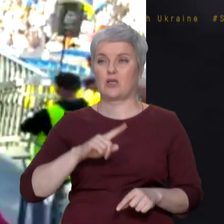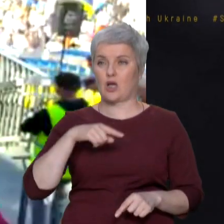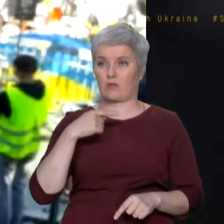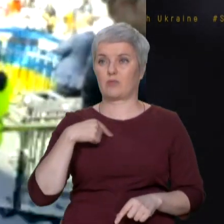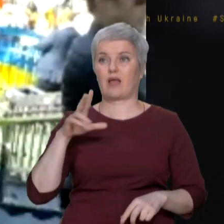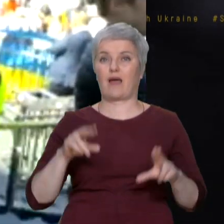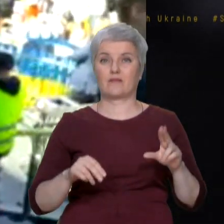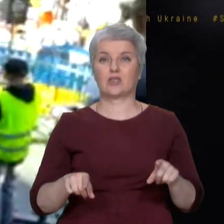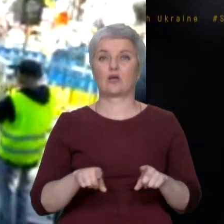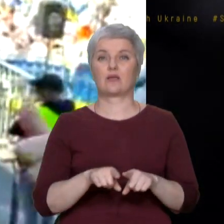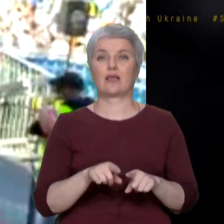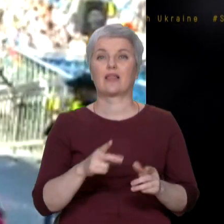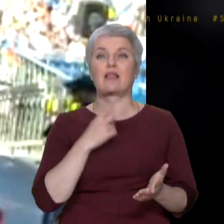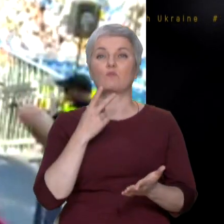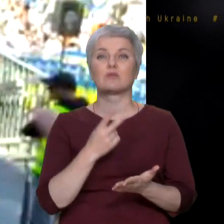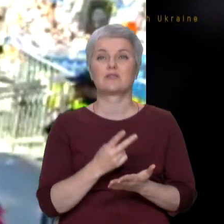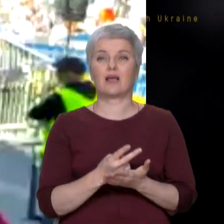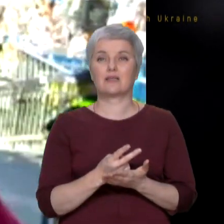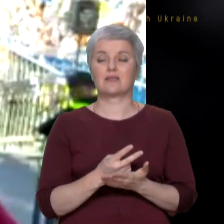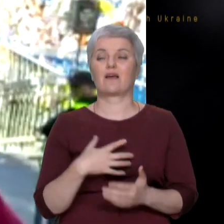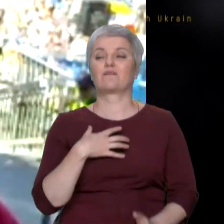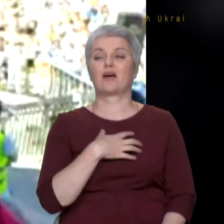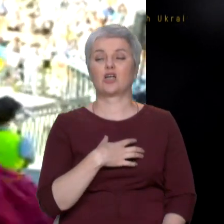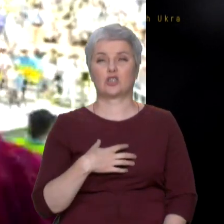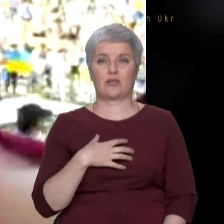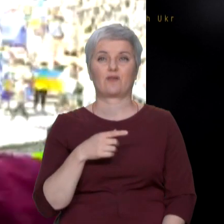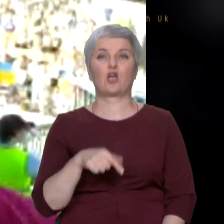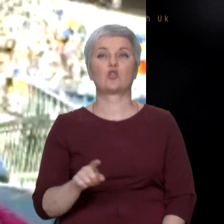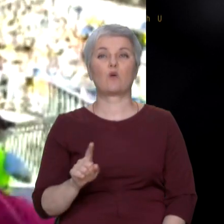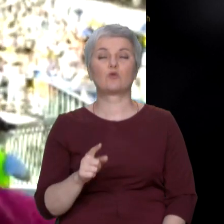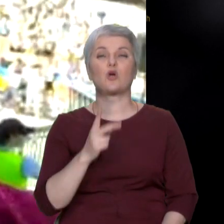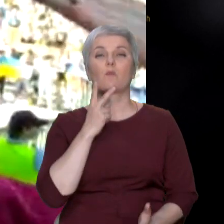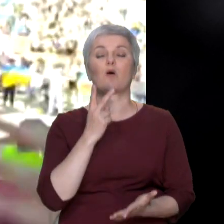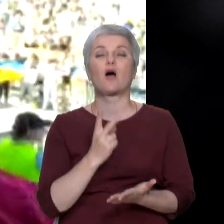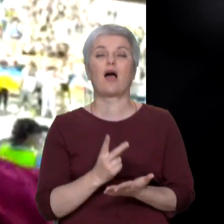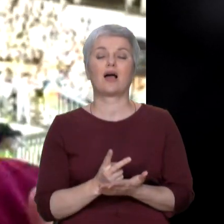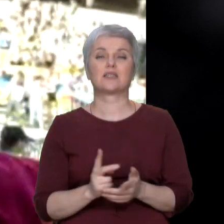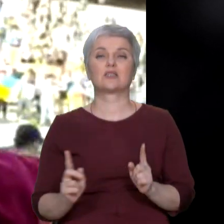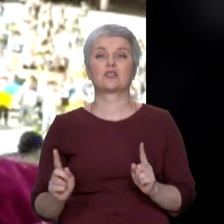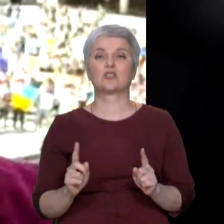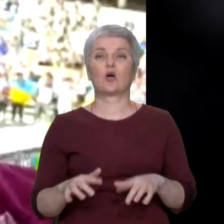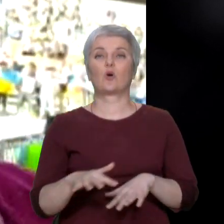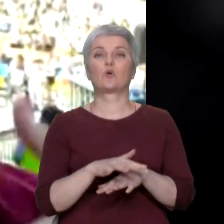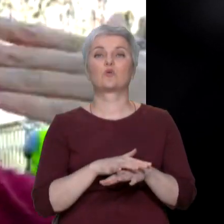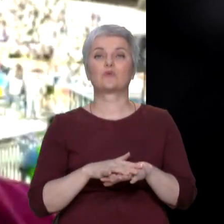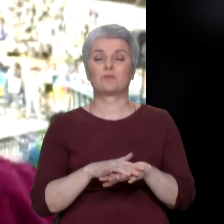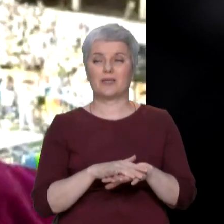такі демонстрації, вони важливі, тому що вони показують, що